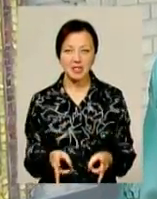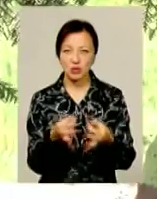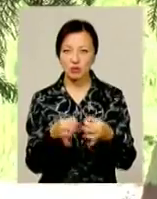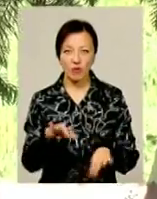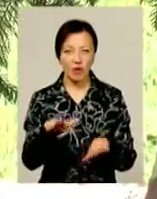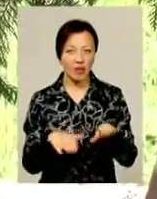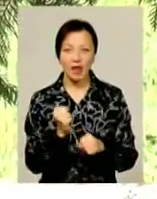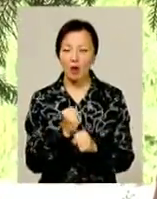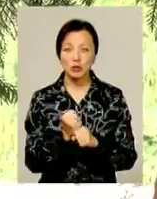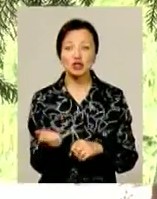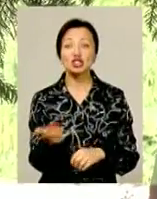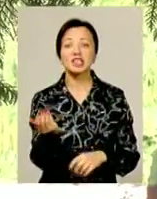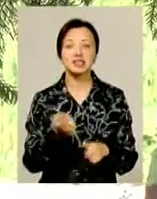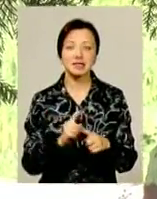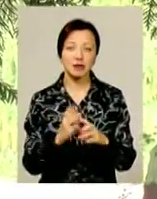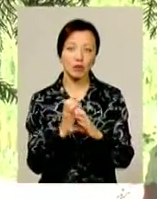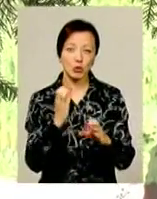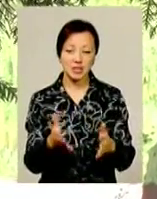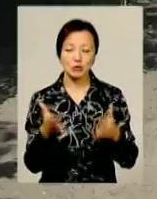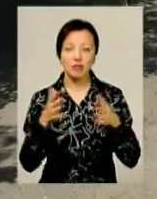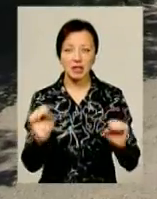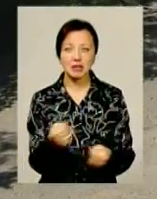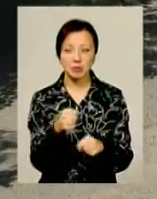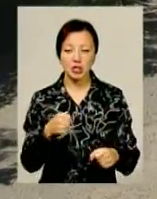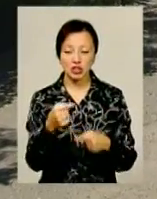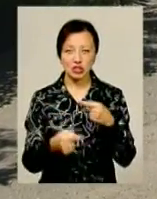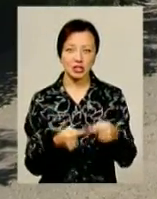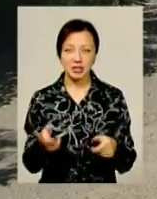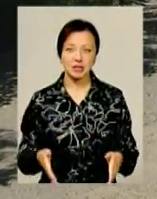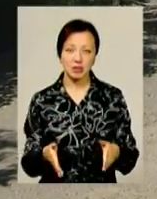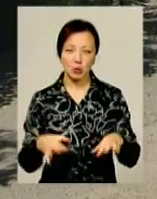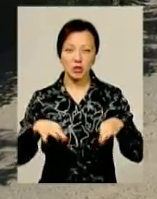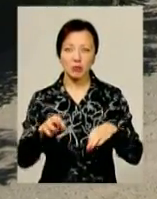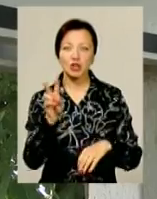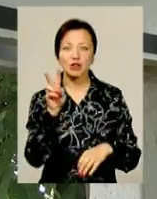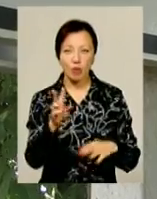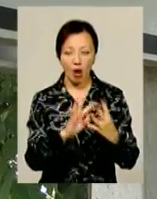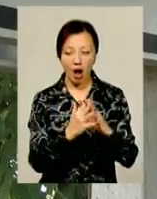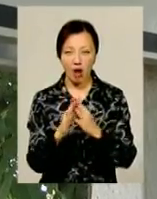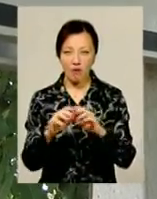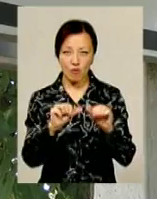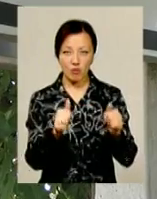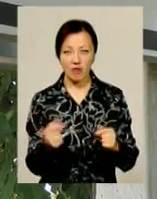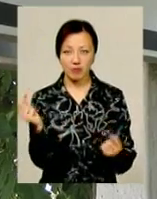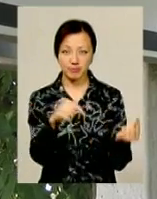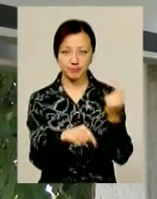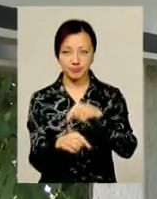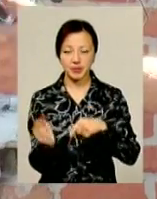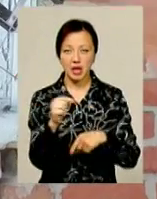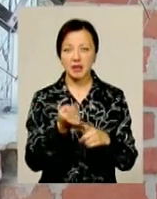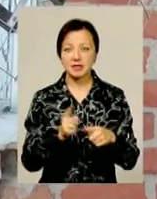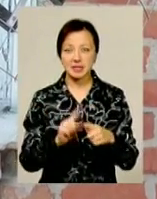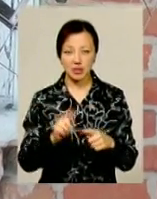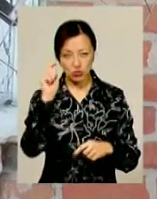не наробили б. От тільки чиї це фури, з'ясувати неможливо. Через село прямує транспорт двох агроформувань, яке киває одне на одне. Втім,